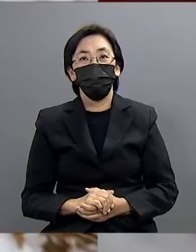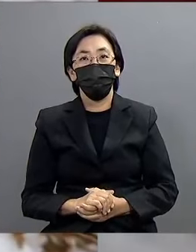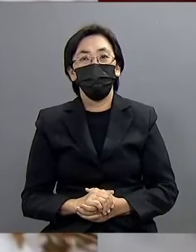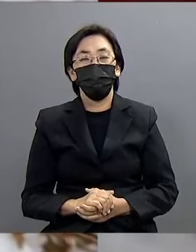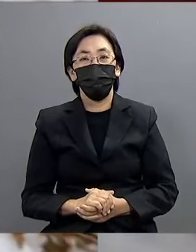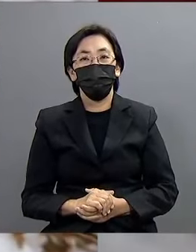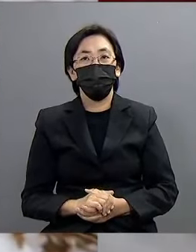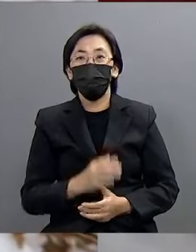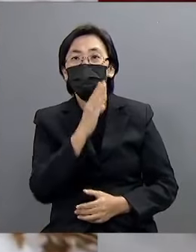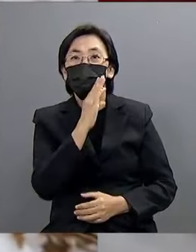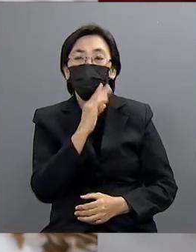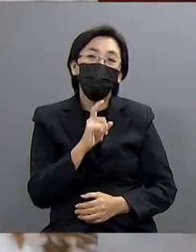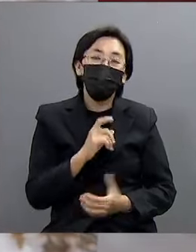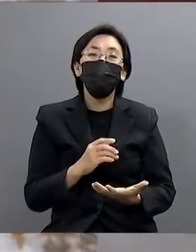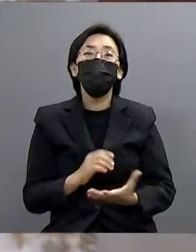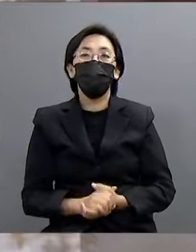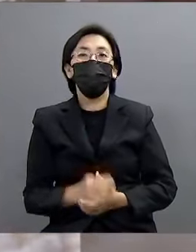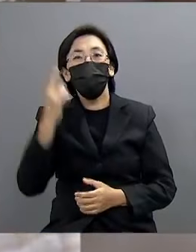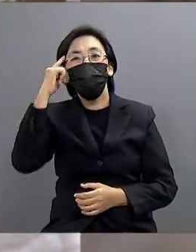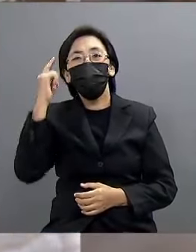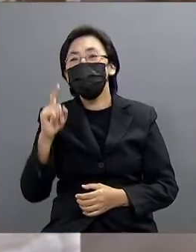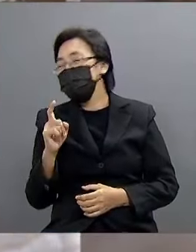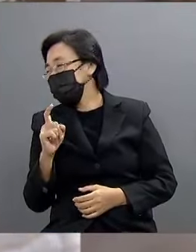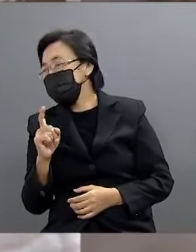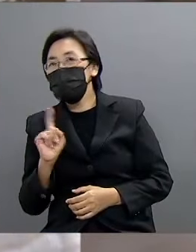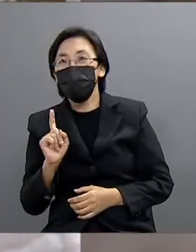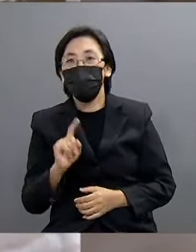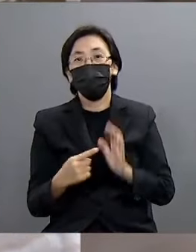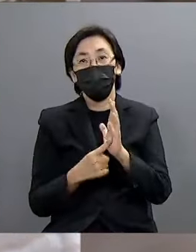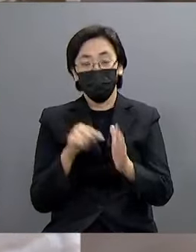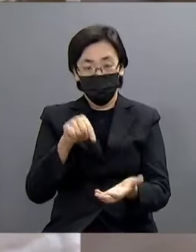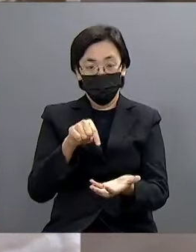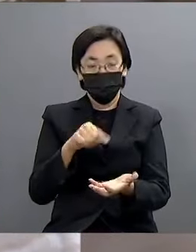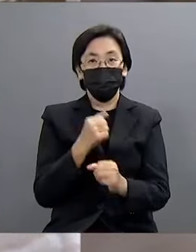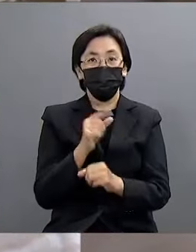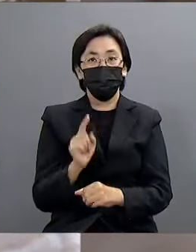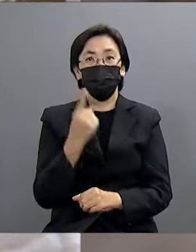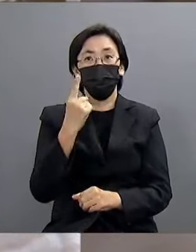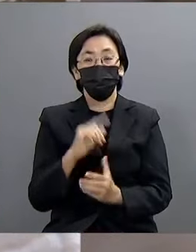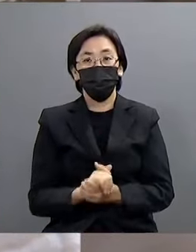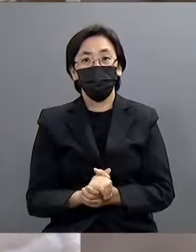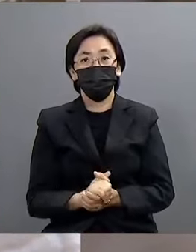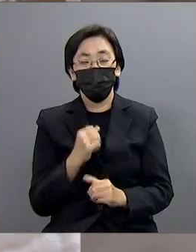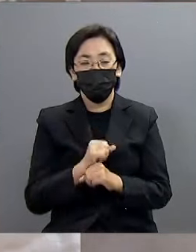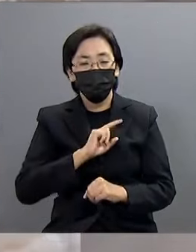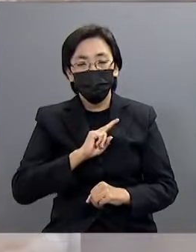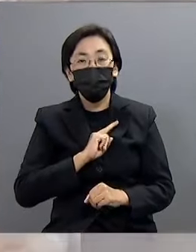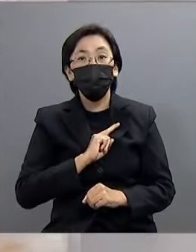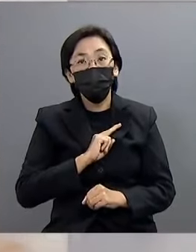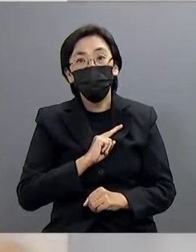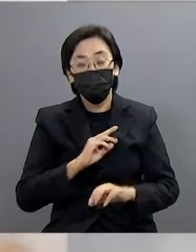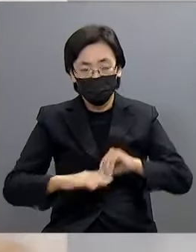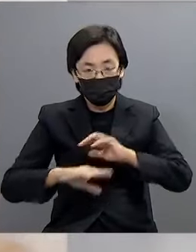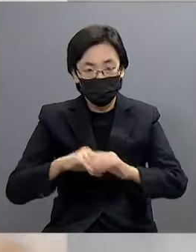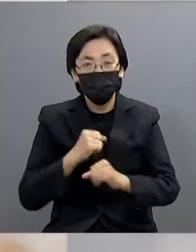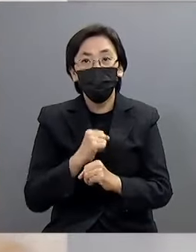างเงี้ยก็คือแบบเบสคิดภาพในหัวไม่ออกอย่างเช่นอันเนี้ยตอนที่ทำครั้งแรกอะค่ะอันนี้ไม่ได้ใช้แม่พิมพ์เลย อันนี้คือเอามือทำ เอามือบีบ เป็